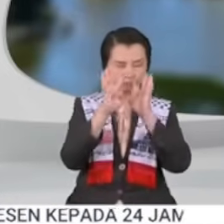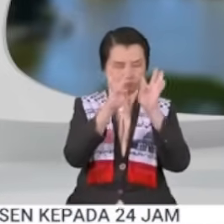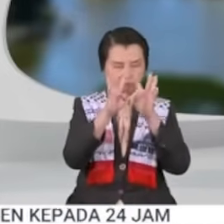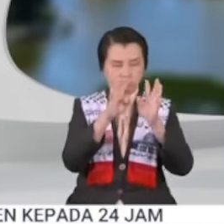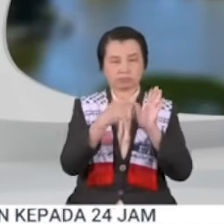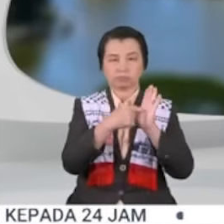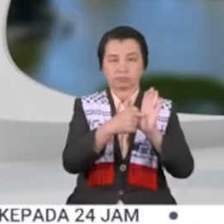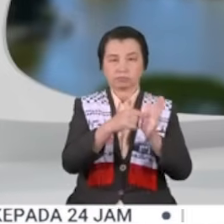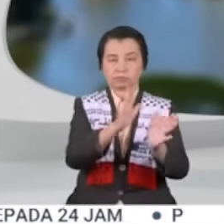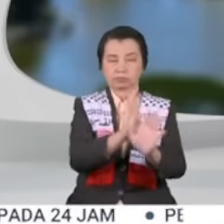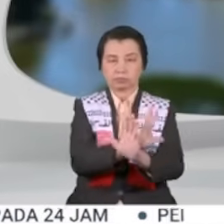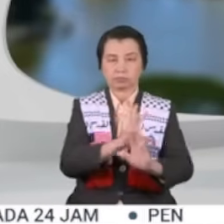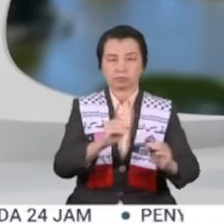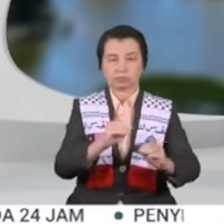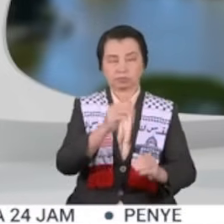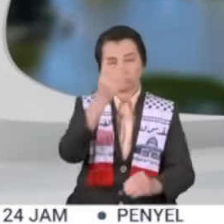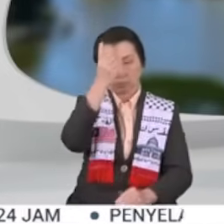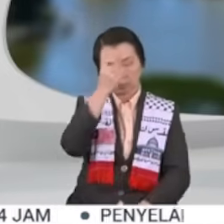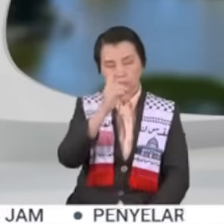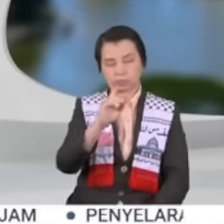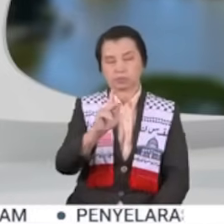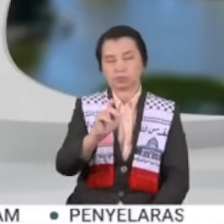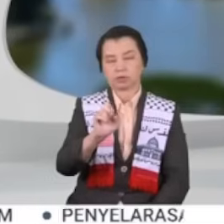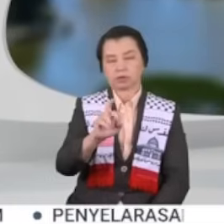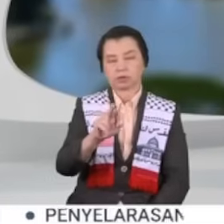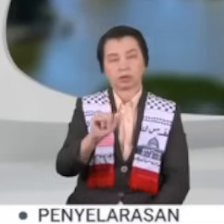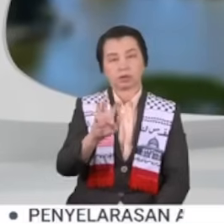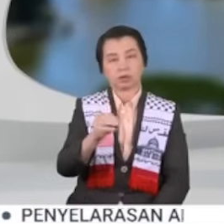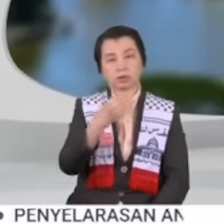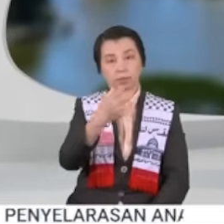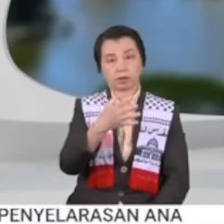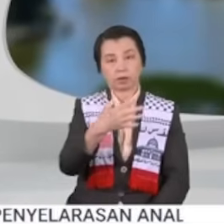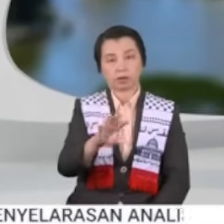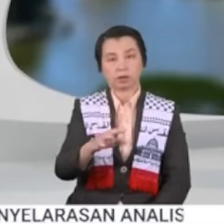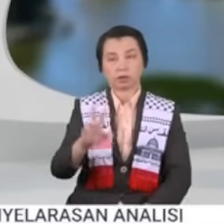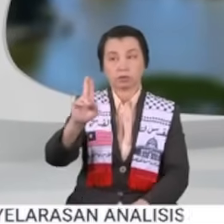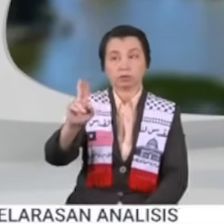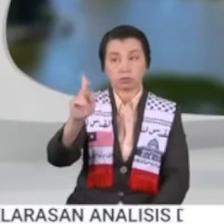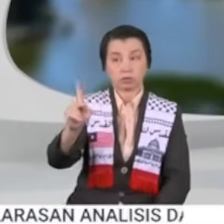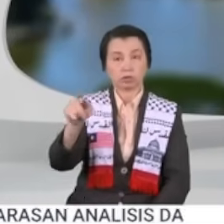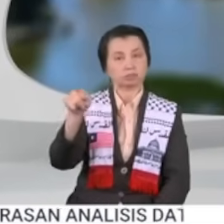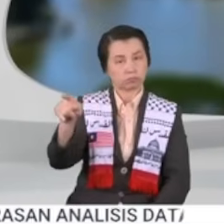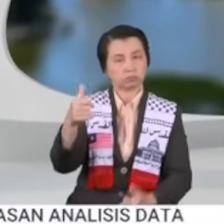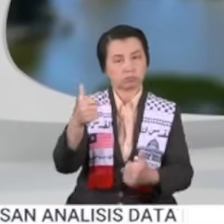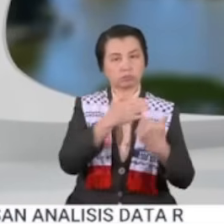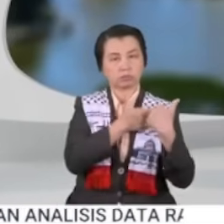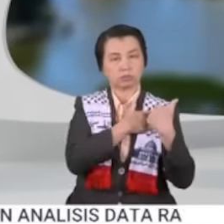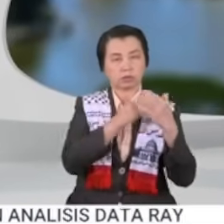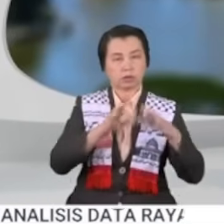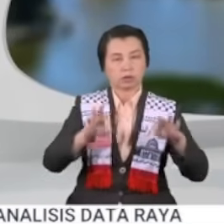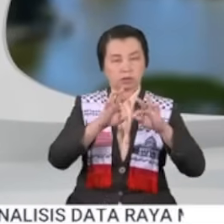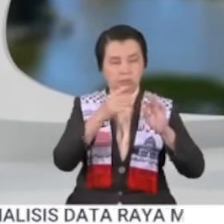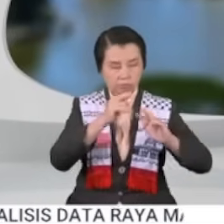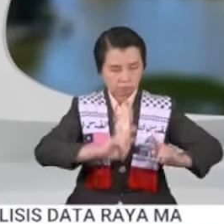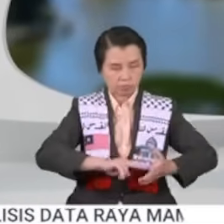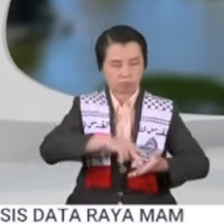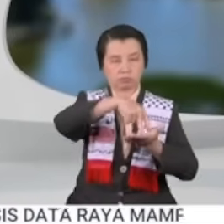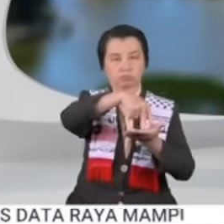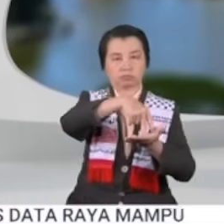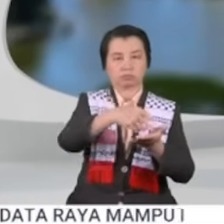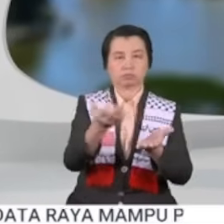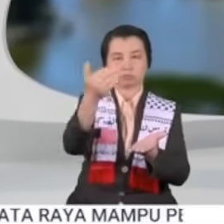persembahan Sarawak Datuk Seri Abdul Karim Rahman Hamzah memberitahu pasaran UK telah memainkan peranan penting dalam kebangkitan